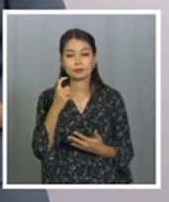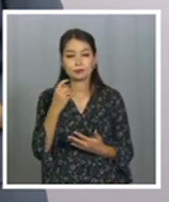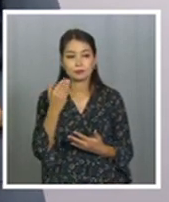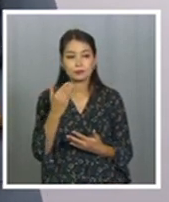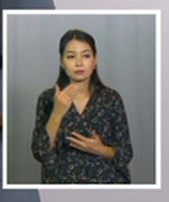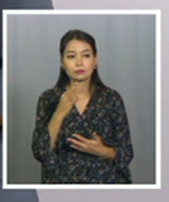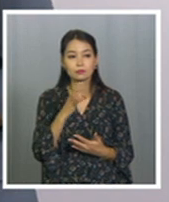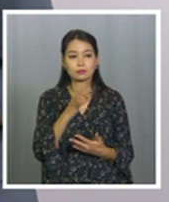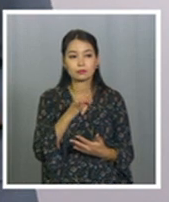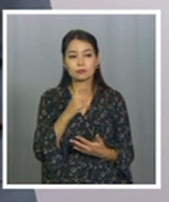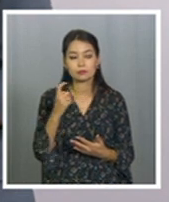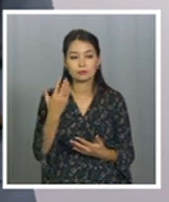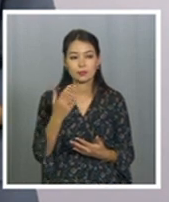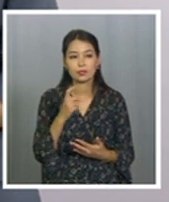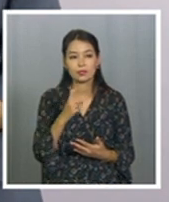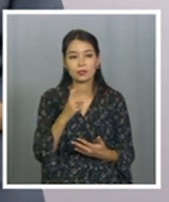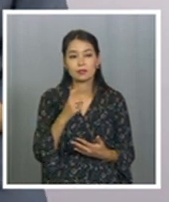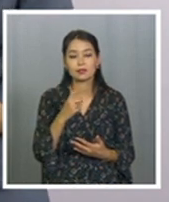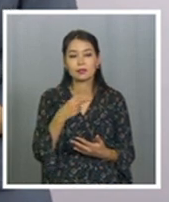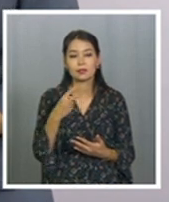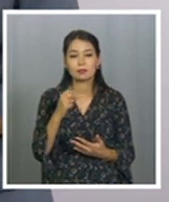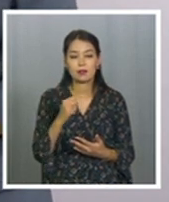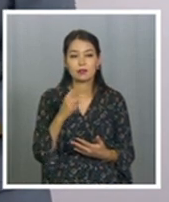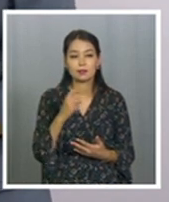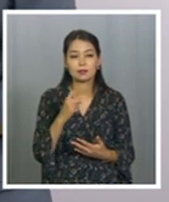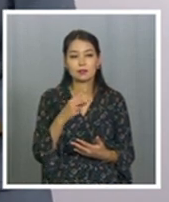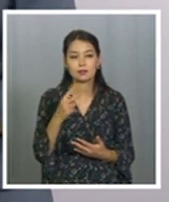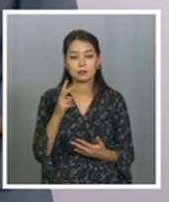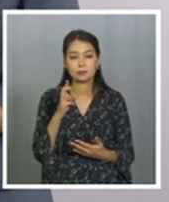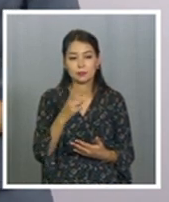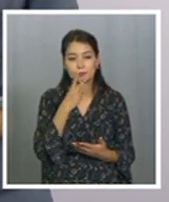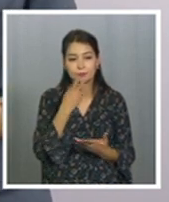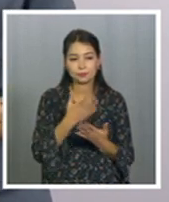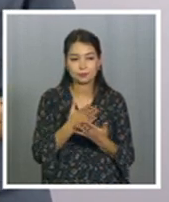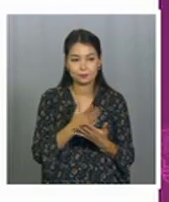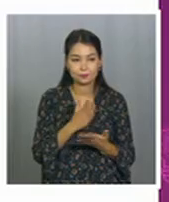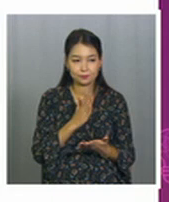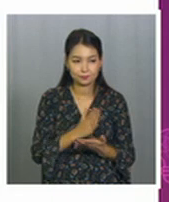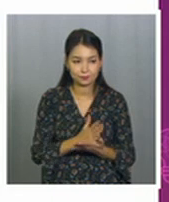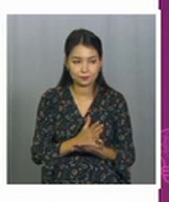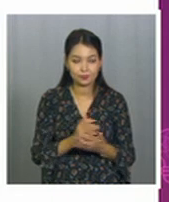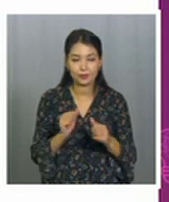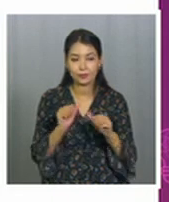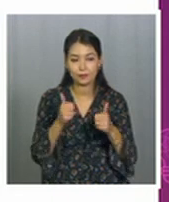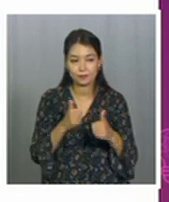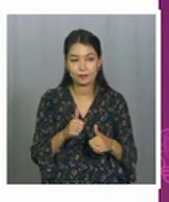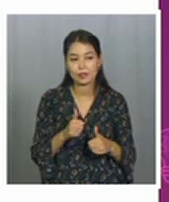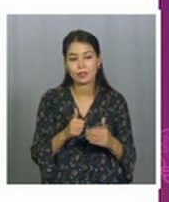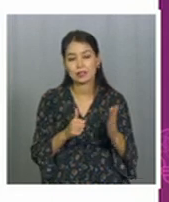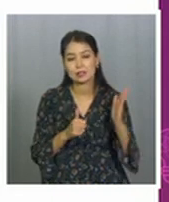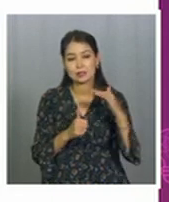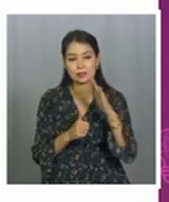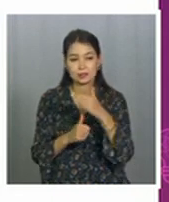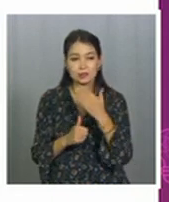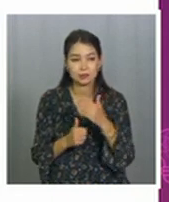және X-тен A, X-тен B түзулермен шектелген жазық фигура. Қисық сызықты трапецияның